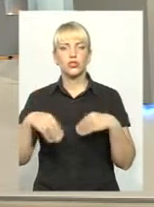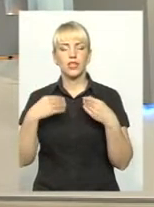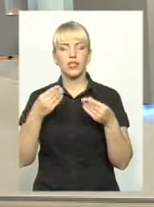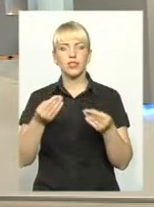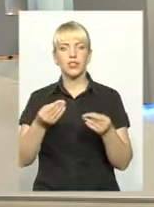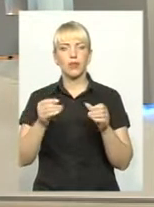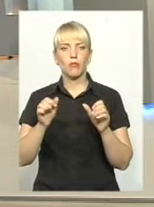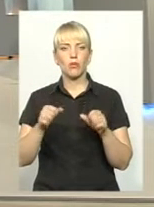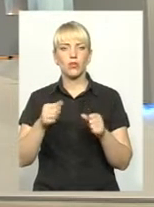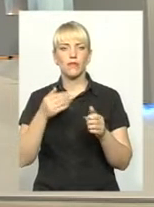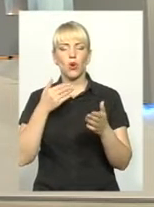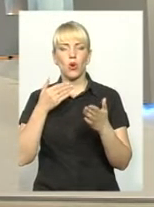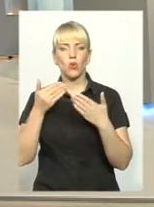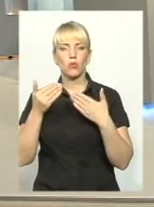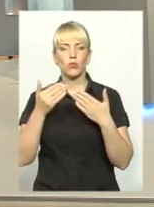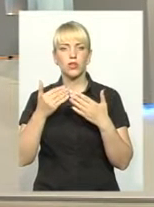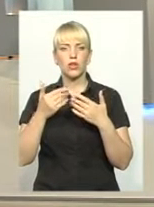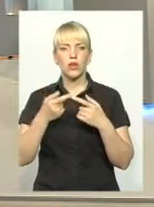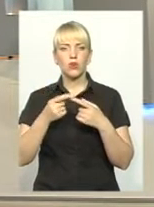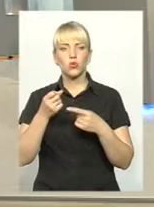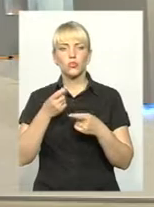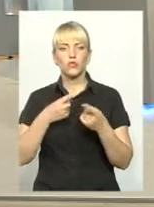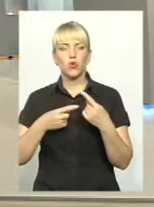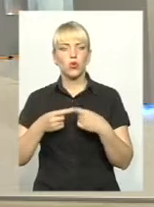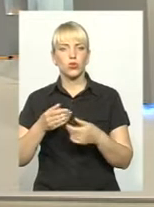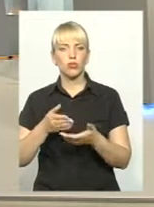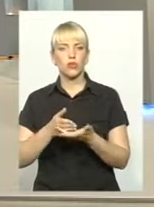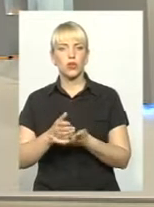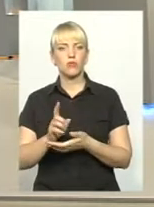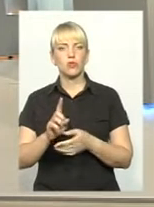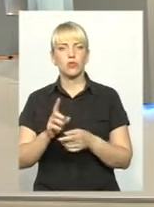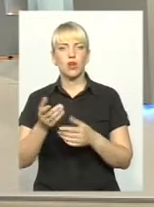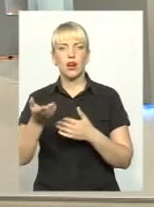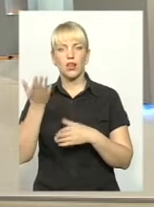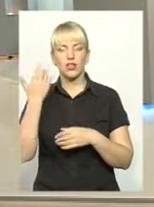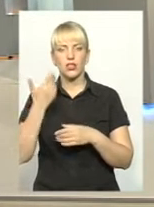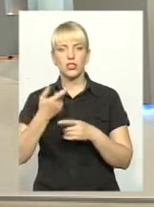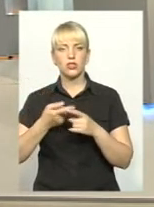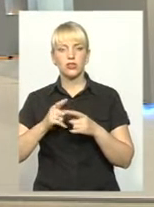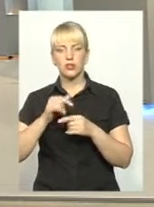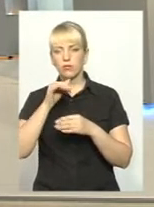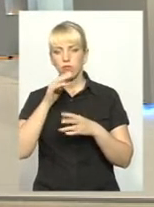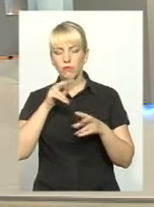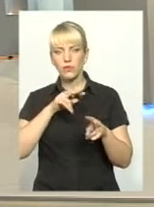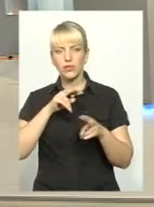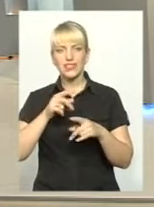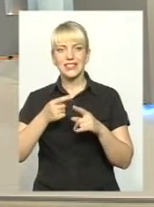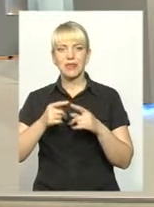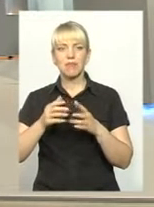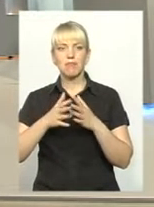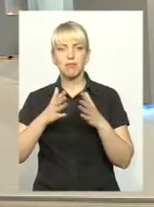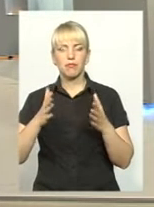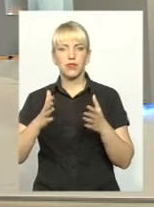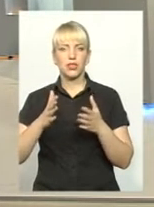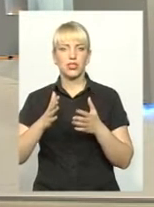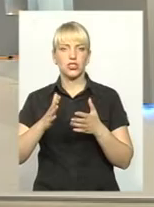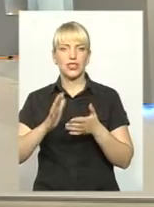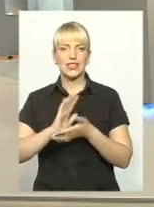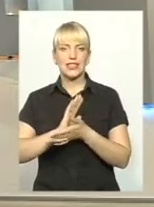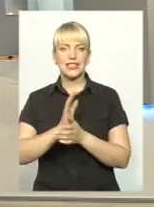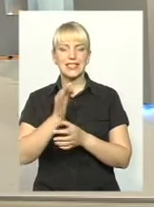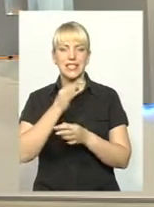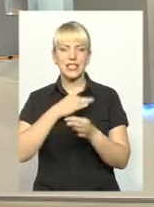таких комунікацій в зворотньому напрямку. Що раніше цього ми не спостерігали. Тобто більш тісний діалог. Більш тісний діалог. В